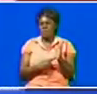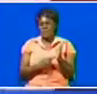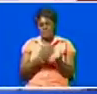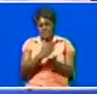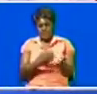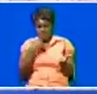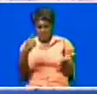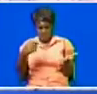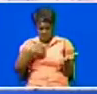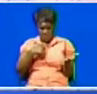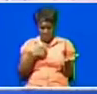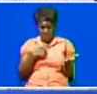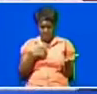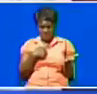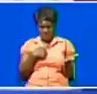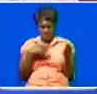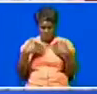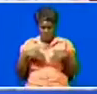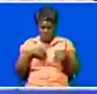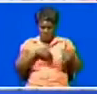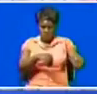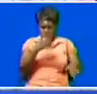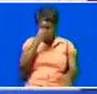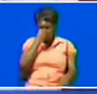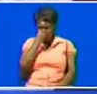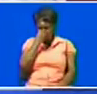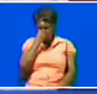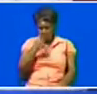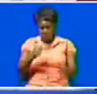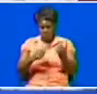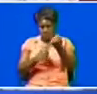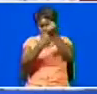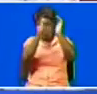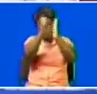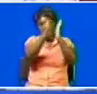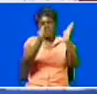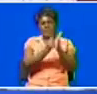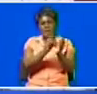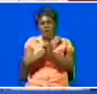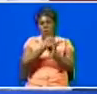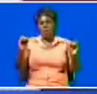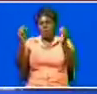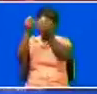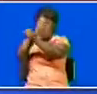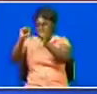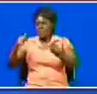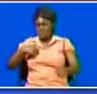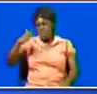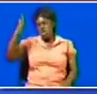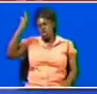Wengine wanatuambia ati wale wanafuata Ruto hawasupport agenda ya president. Mimi